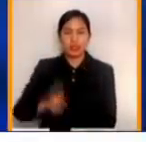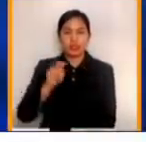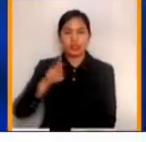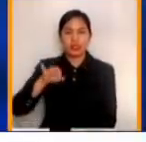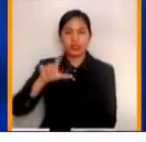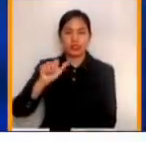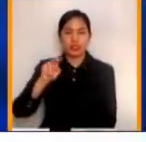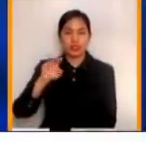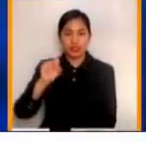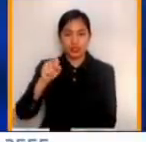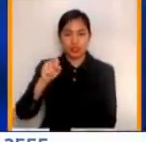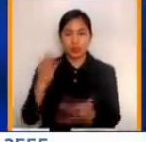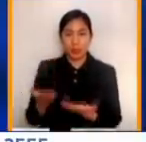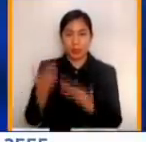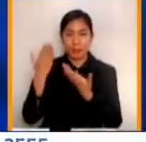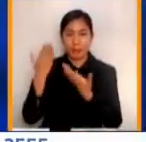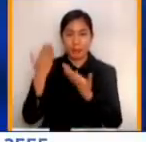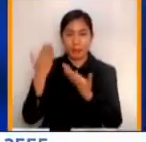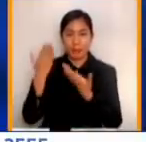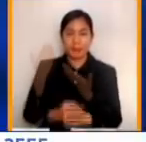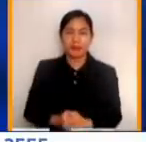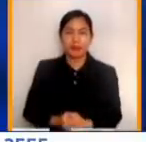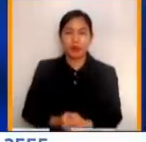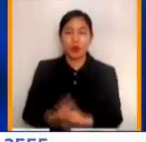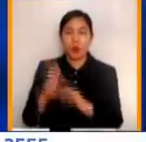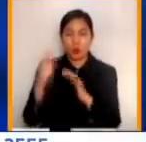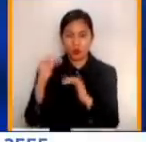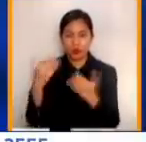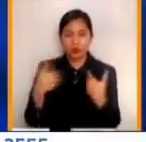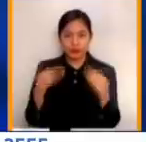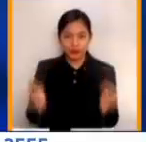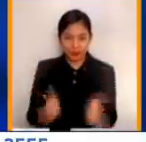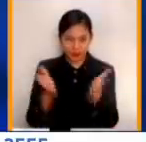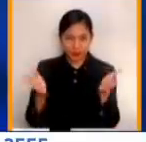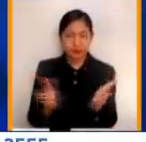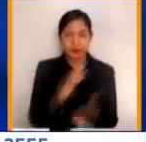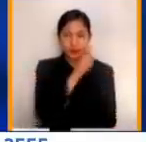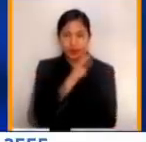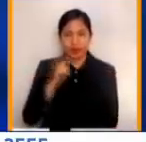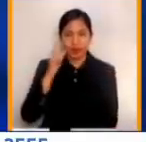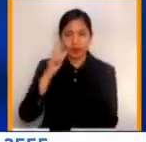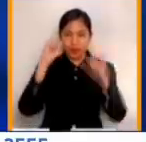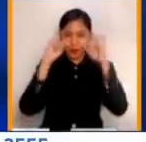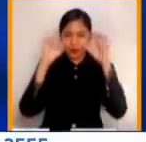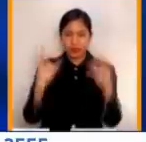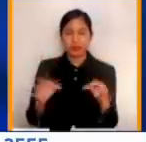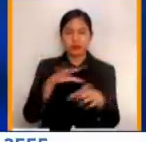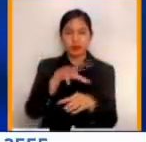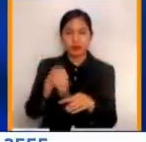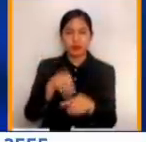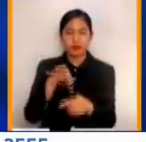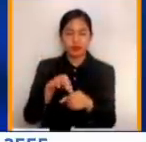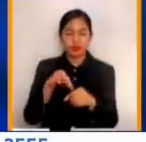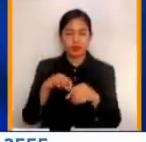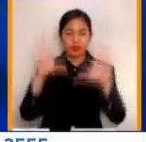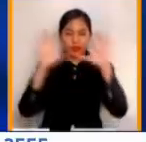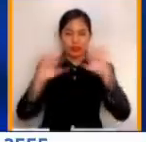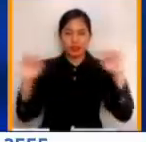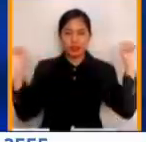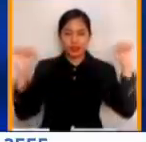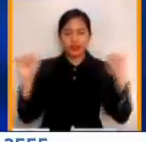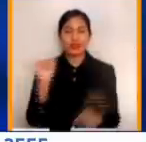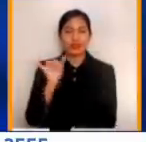endorsement ng isang bayan, sana ay mahikayat si Robredo na magdesisyon na tumakbong pangulo. Yan ang unang